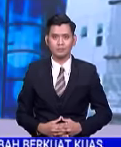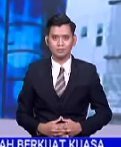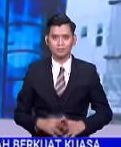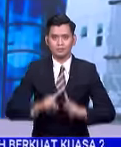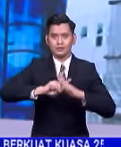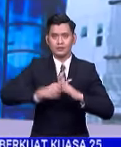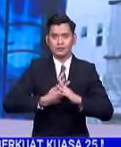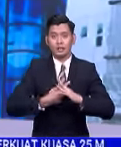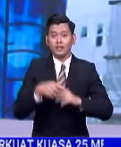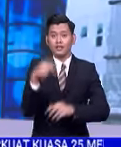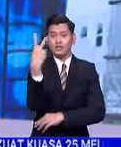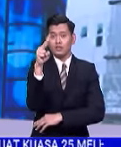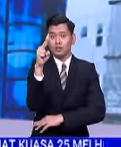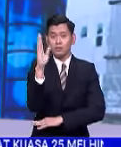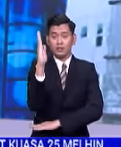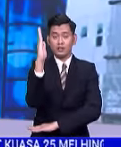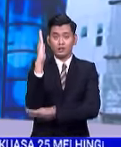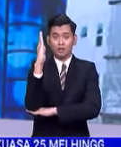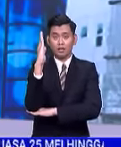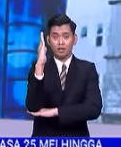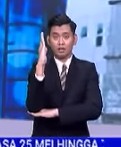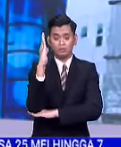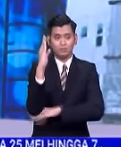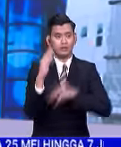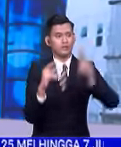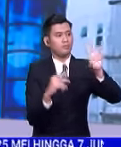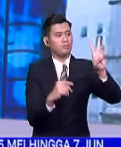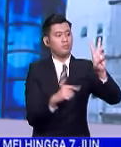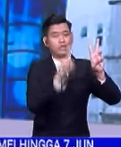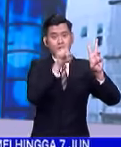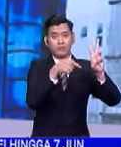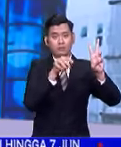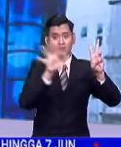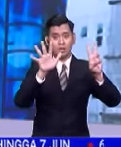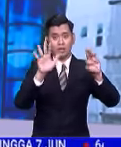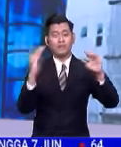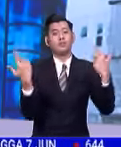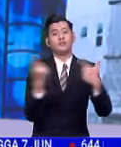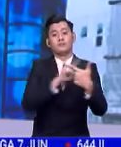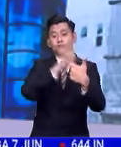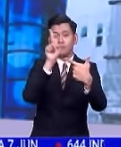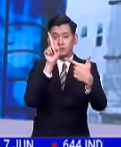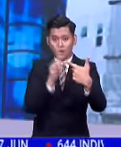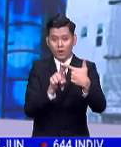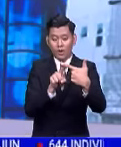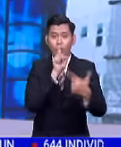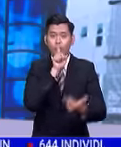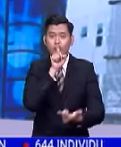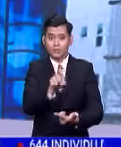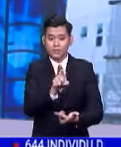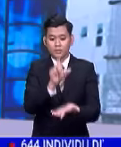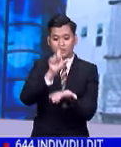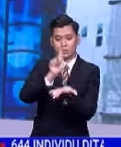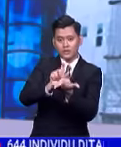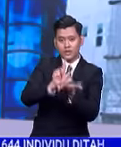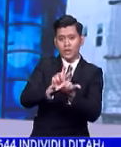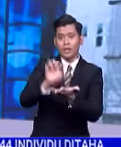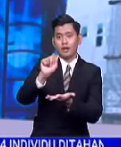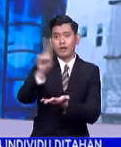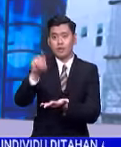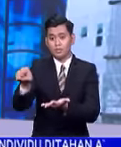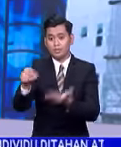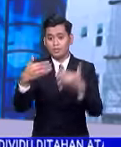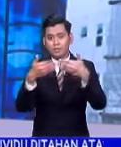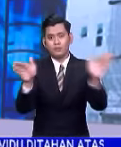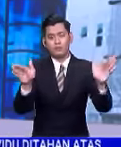Mulai 12 tengah hari tadi hingga 26 Mei ini, fasa kedua tempahan pengambilan vaksin AstraZeneca secara sukarela